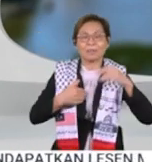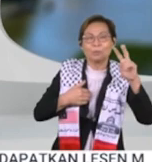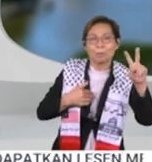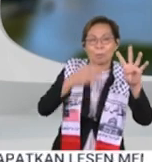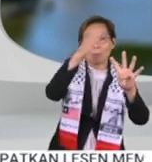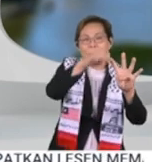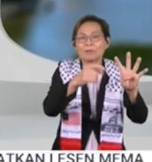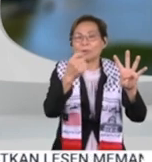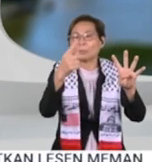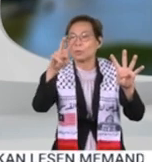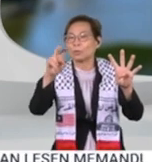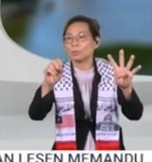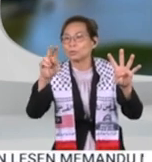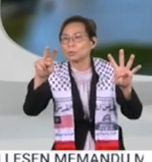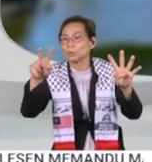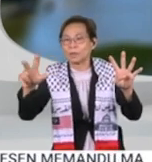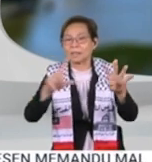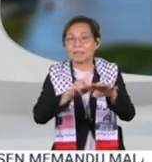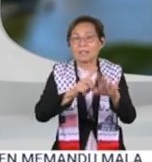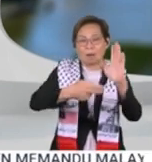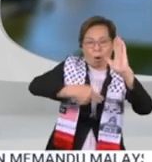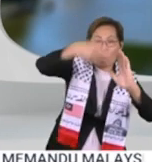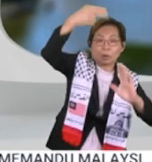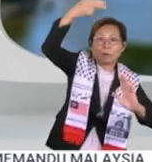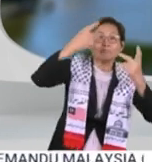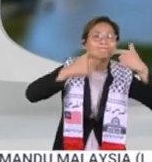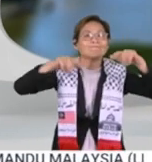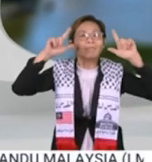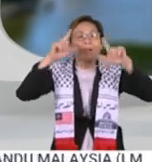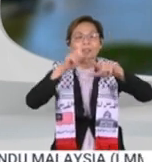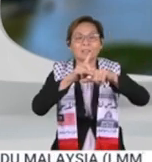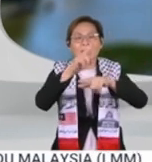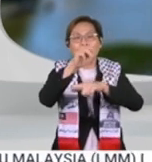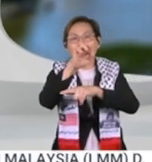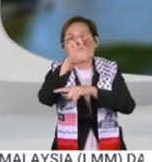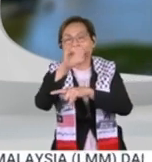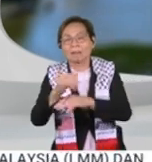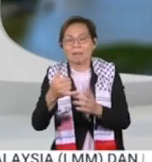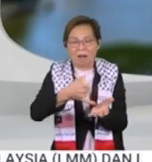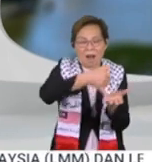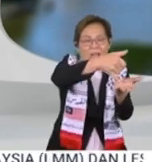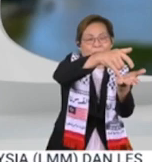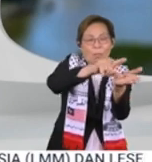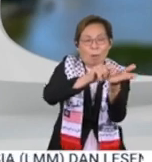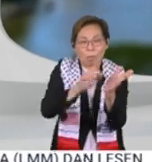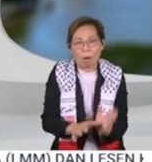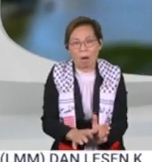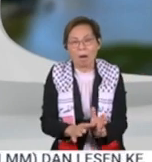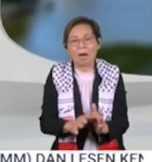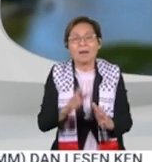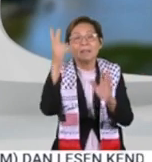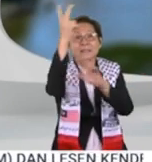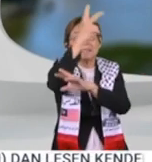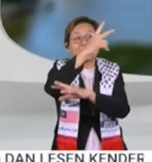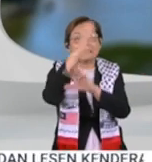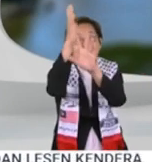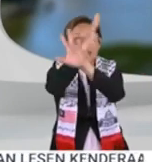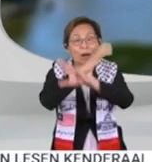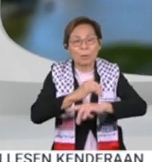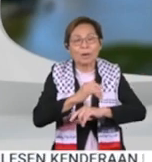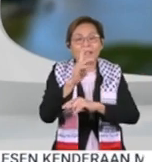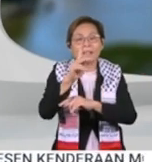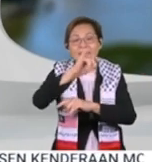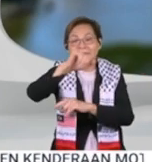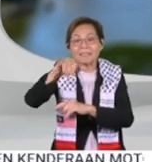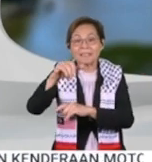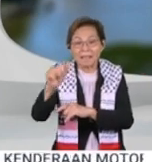24 November 2023 di salah sebuah hotel terkemuka di Miri. Anugerah Kewartawanan Kenyalang KJA 2023